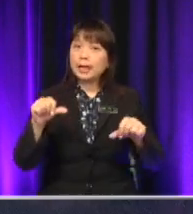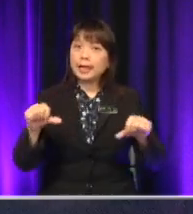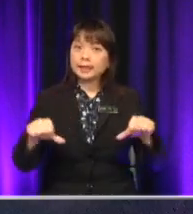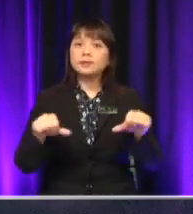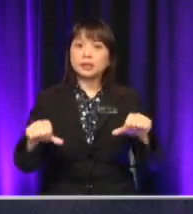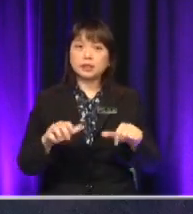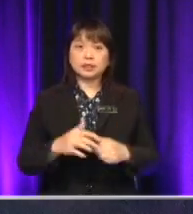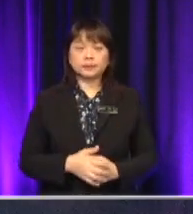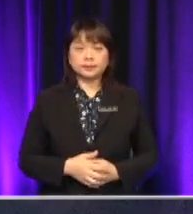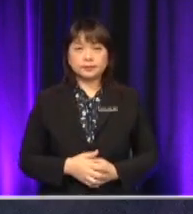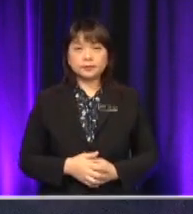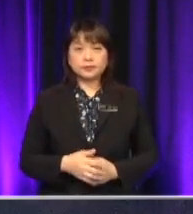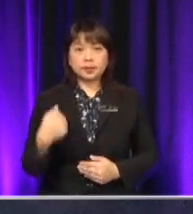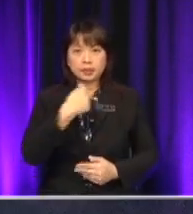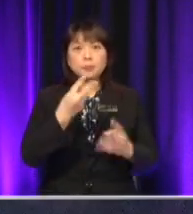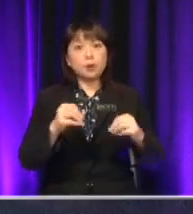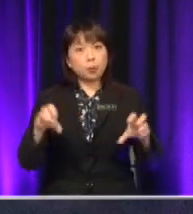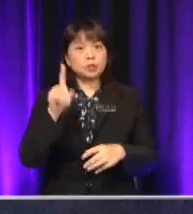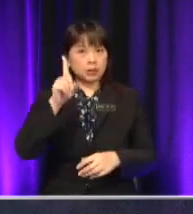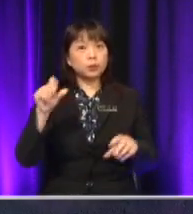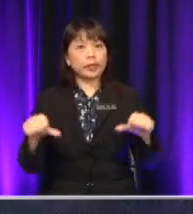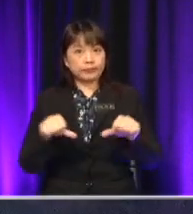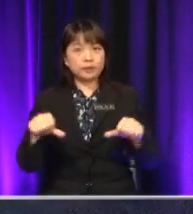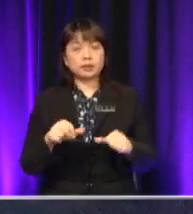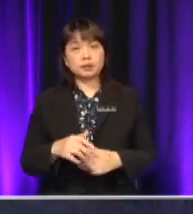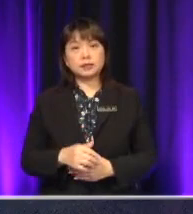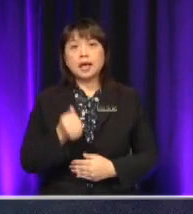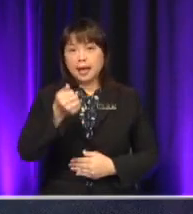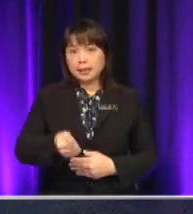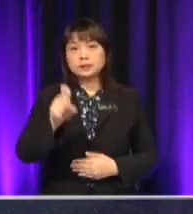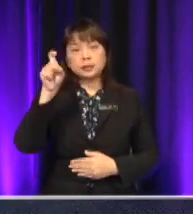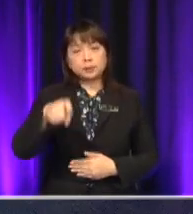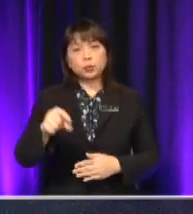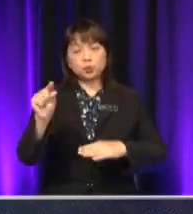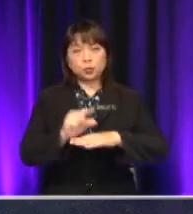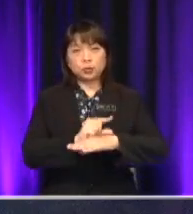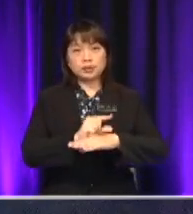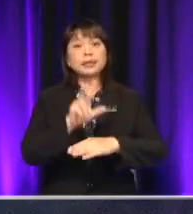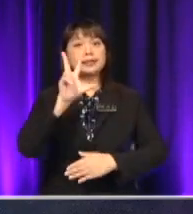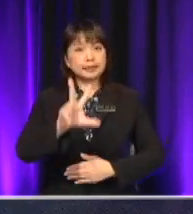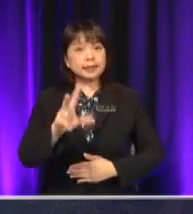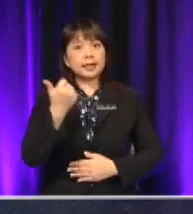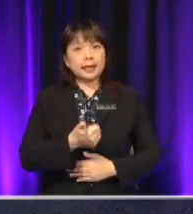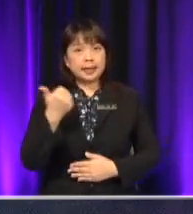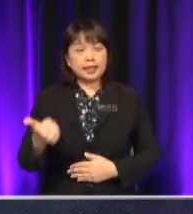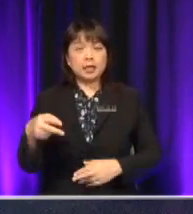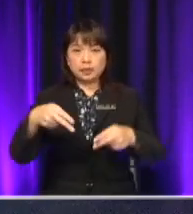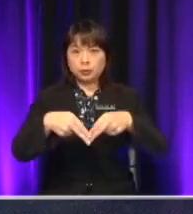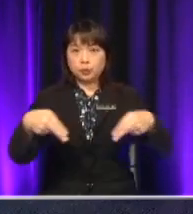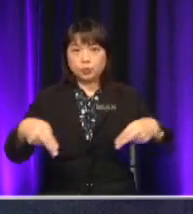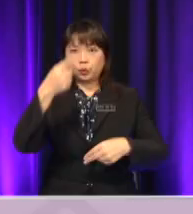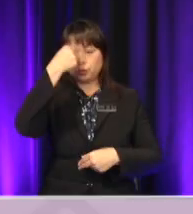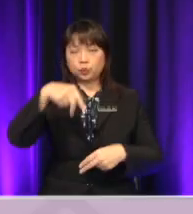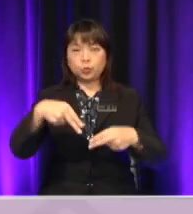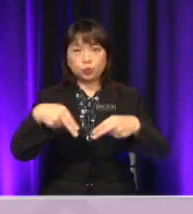ya? Ya. Okey, baik. Kita nak buat satu aktiviti iaitu anda dikehendaki menggunakan 3 alat pengukur. Okey, untuk